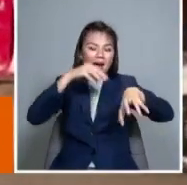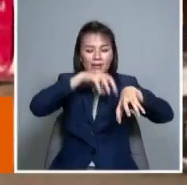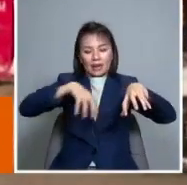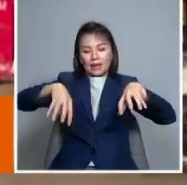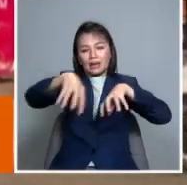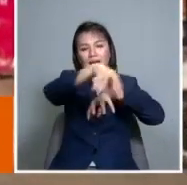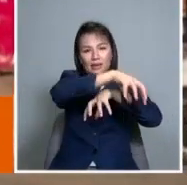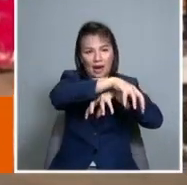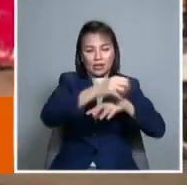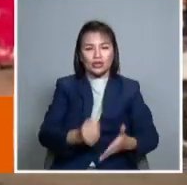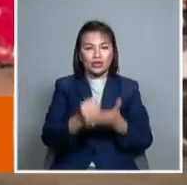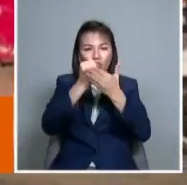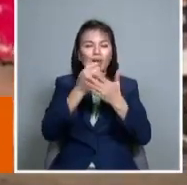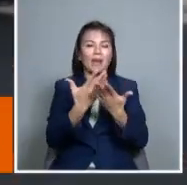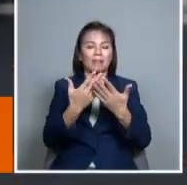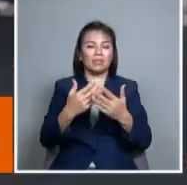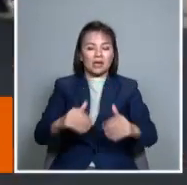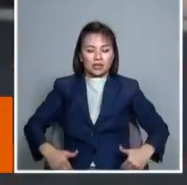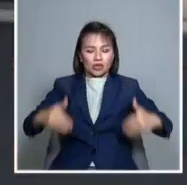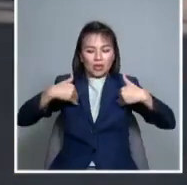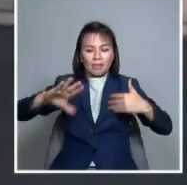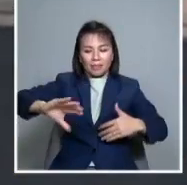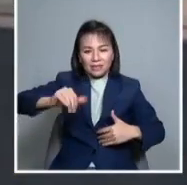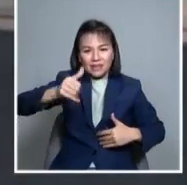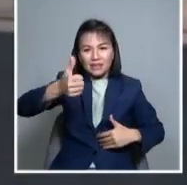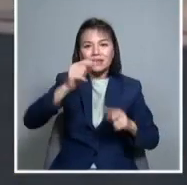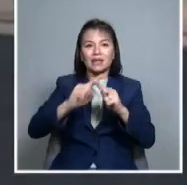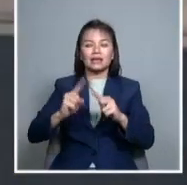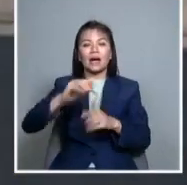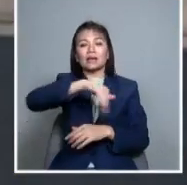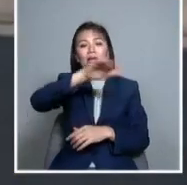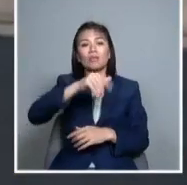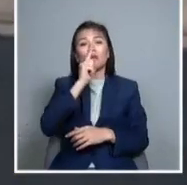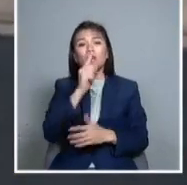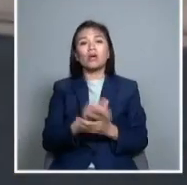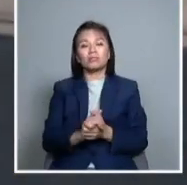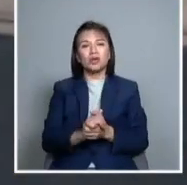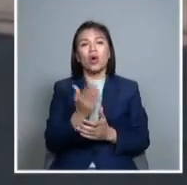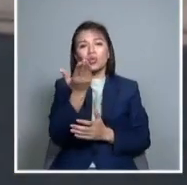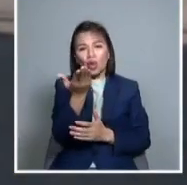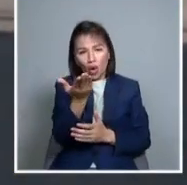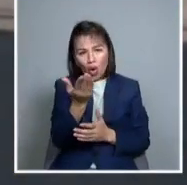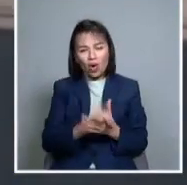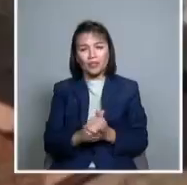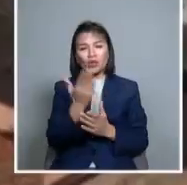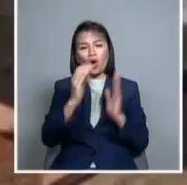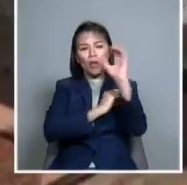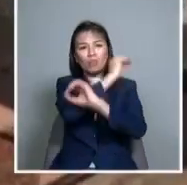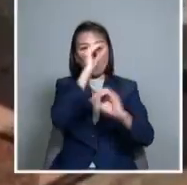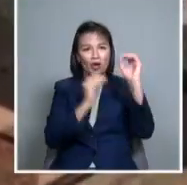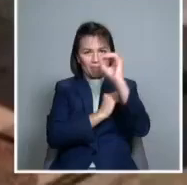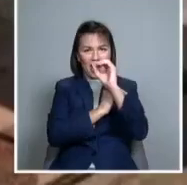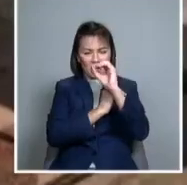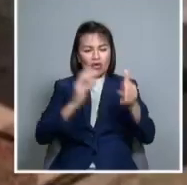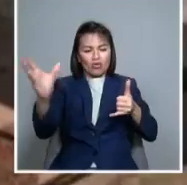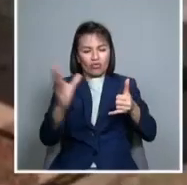เพื่อความเป็นสิริมงคลในชีวิตและขอพรนะปีนี้หลายคนบอกแล้วว่าข้อแรกขอให้ปลอดภัยจากโรค